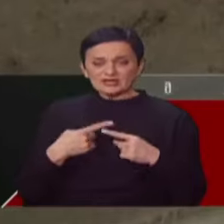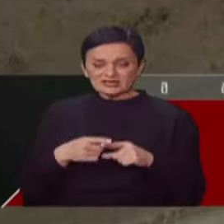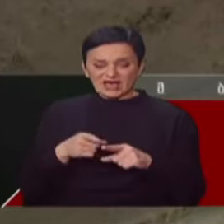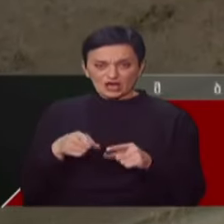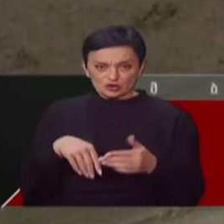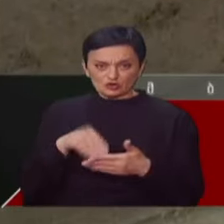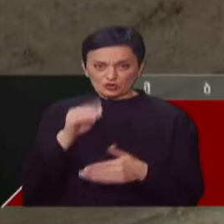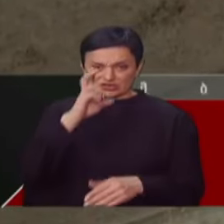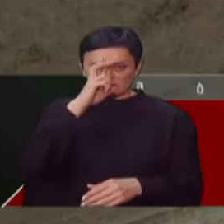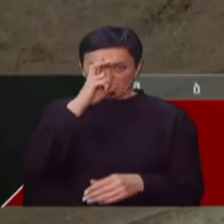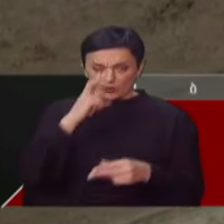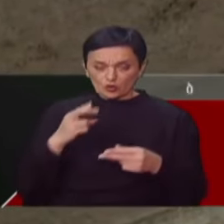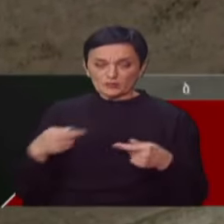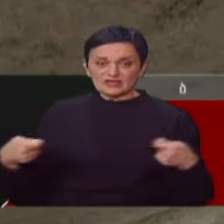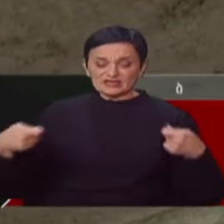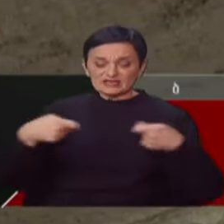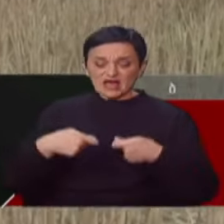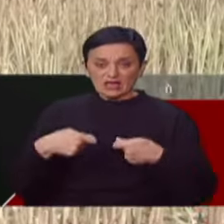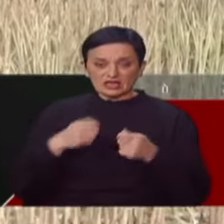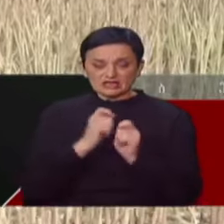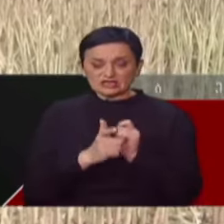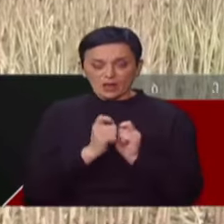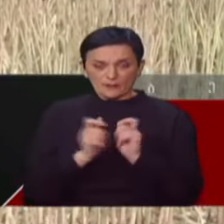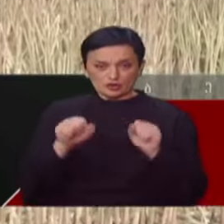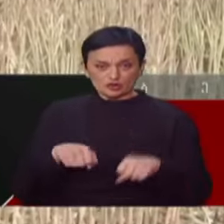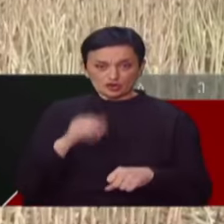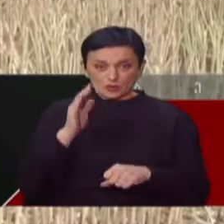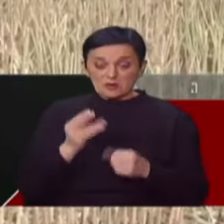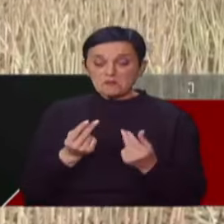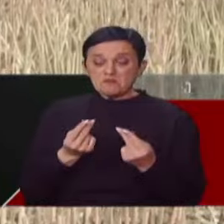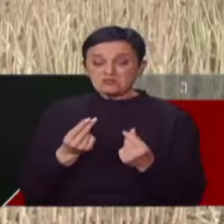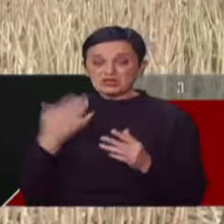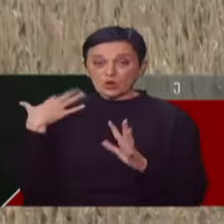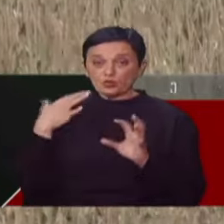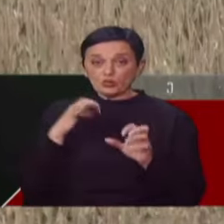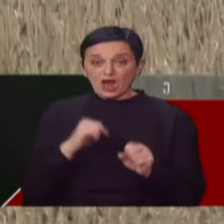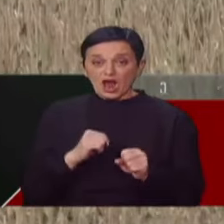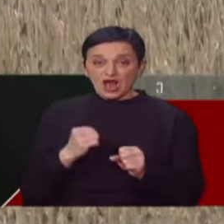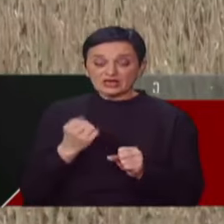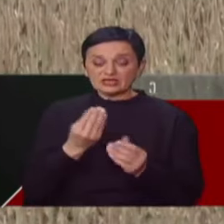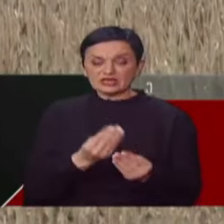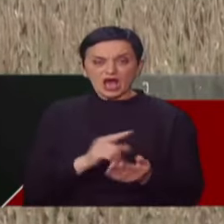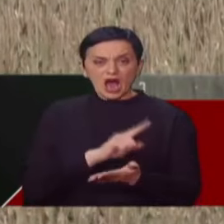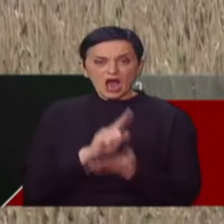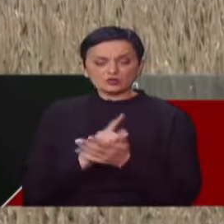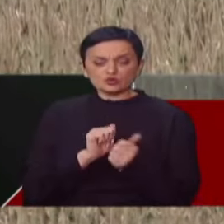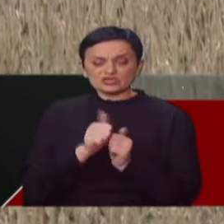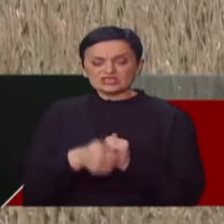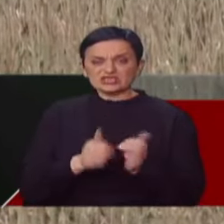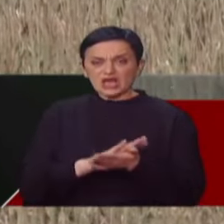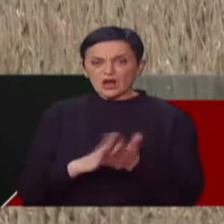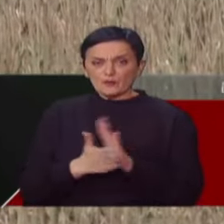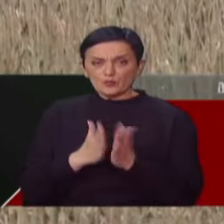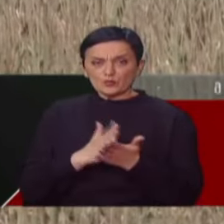ședzena. Სახელმწიფო თანადაფინანსებით იქნება შესაძლებელი. Ფინანსური მხარდაჭერის გაცემის აუცილებელ წინაპირობას